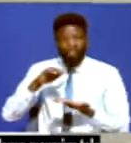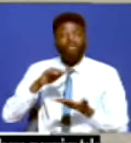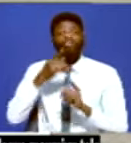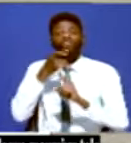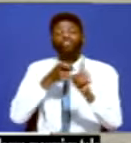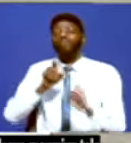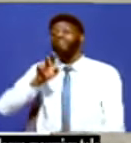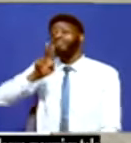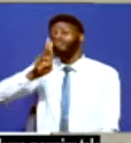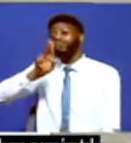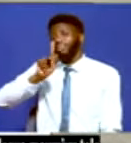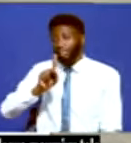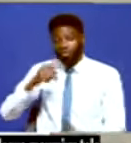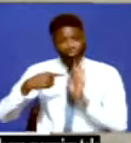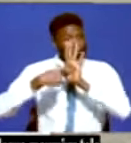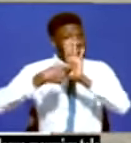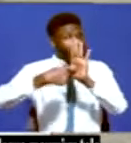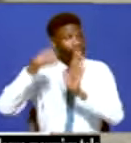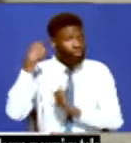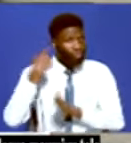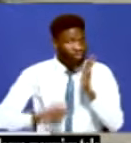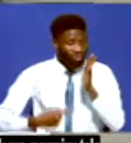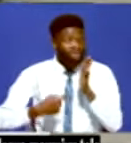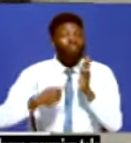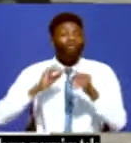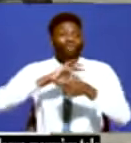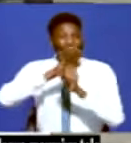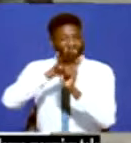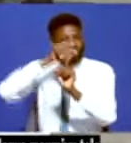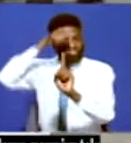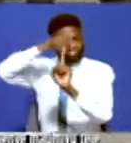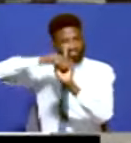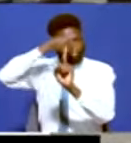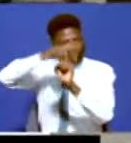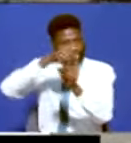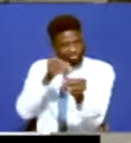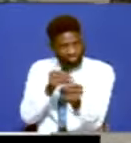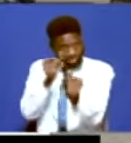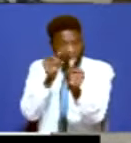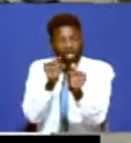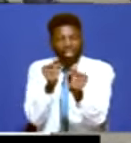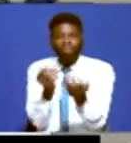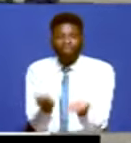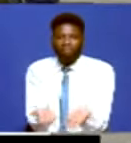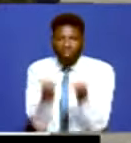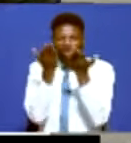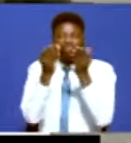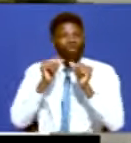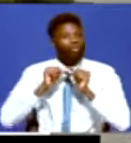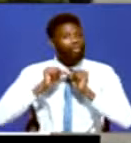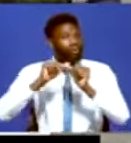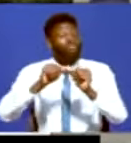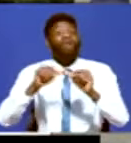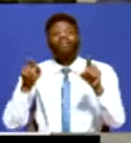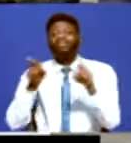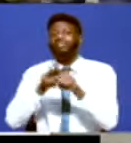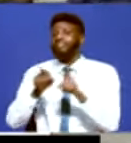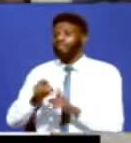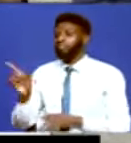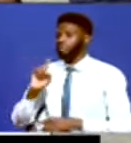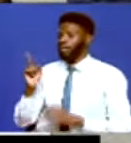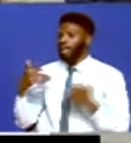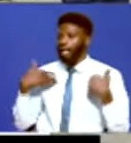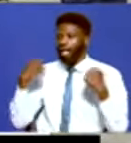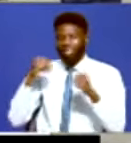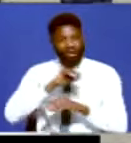Uingereza kunaashiria kwamba vita dhidi ya COVID-19 vinazidi kupigwa jeki, huku wizara ya afya ikitoa wito kwa Wakenya